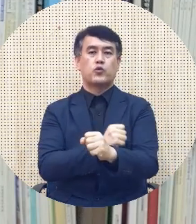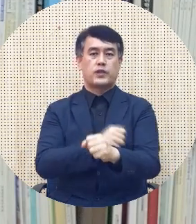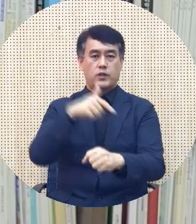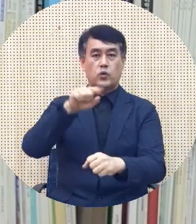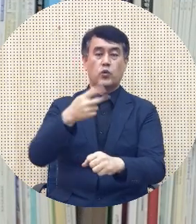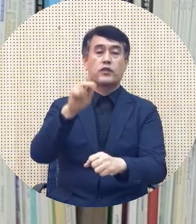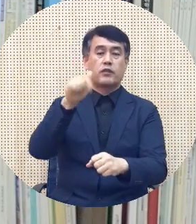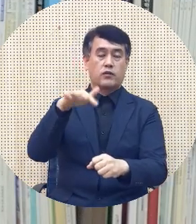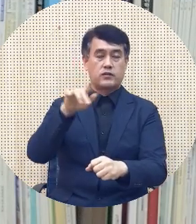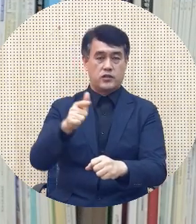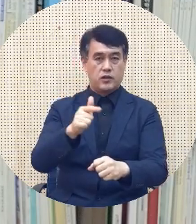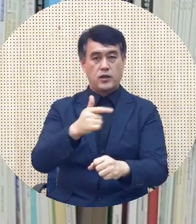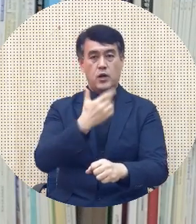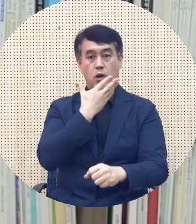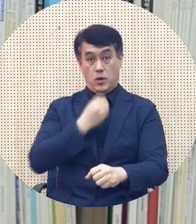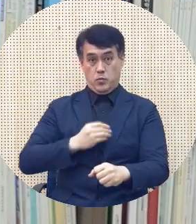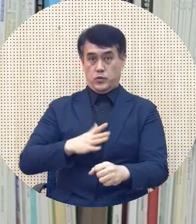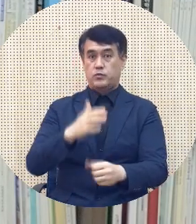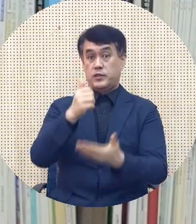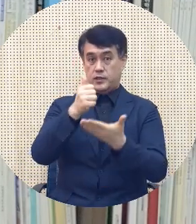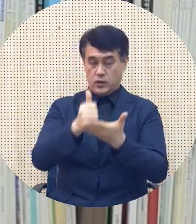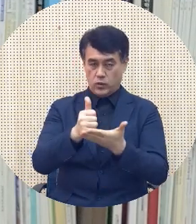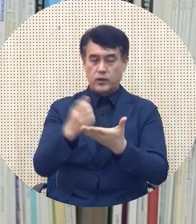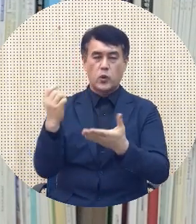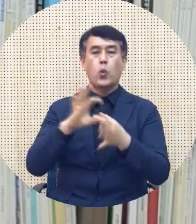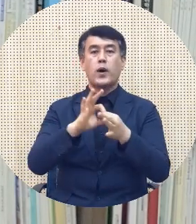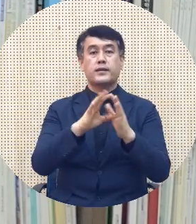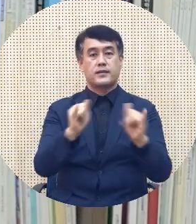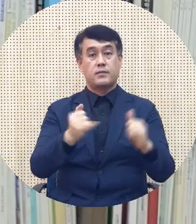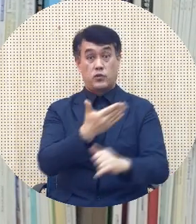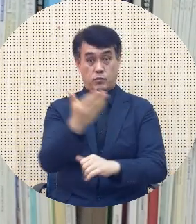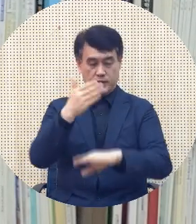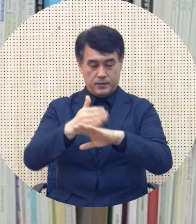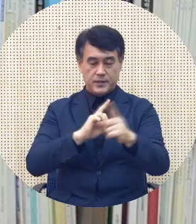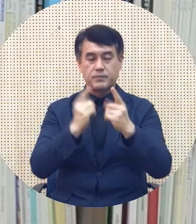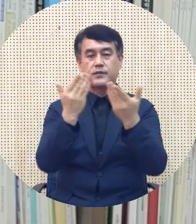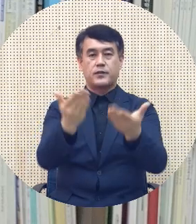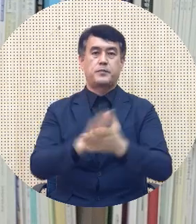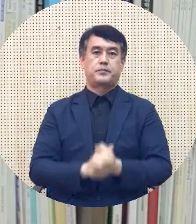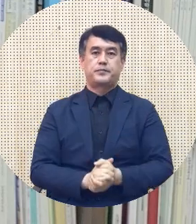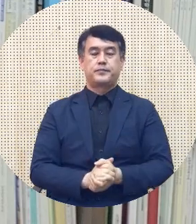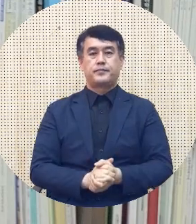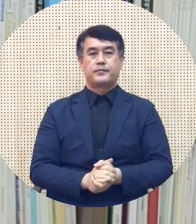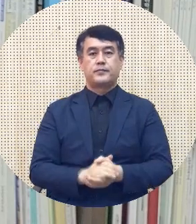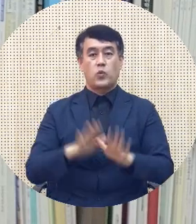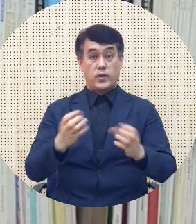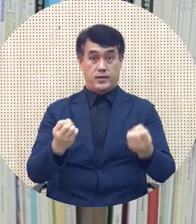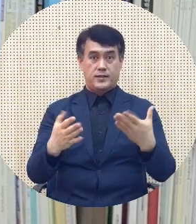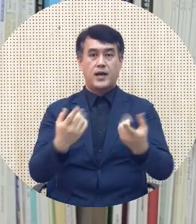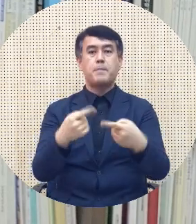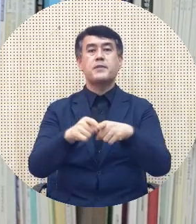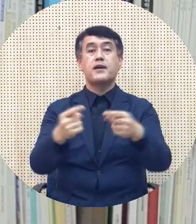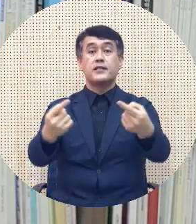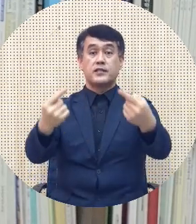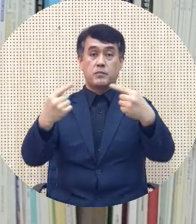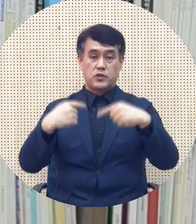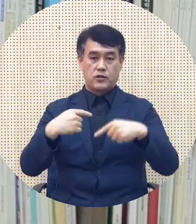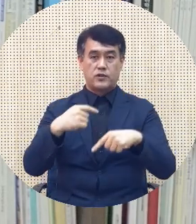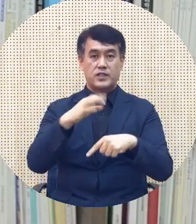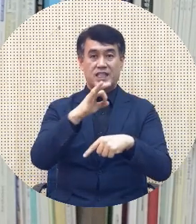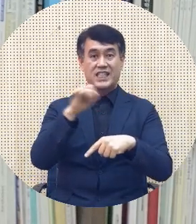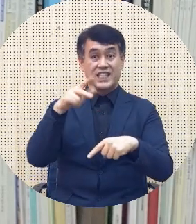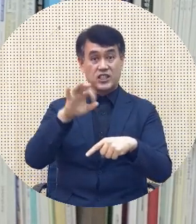권덕철 보건복지부 장관님과 관계자 여러분께도 감사의 말씀드립니다. 또 오늘 행사를 함께 해주시는 이정화